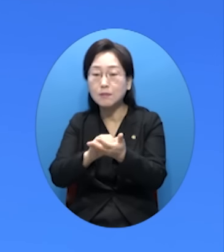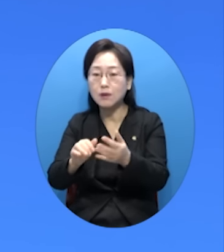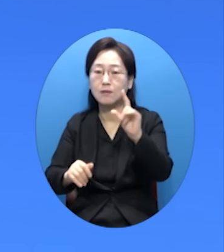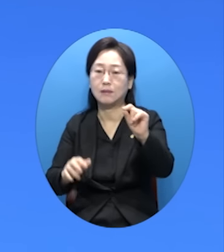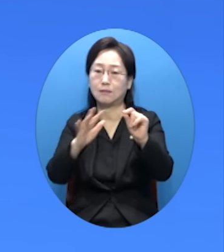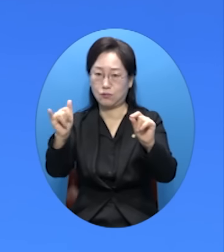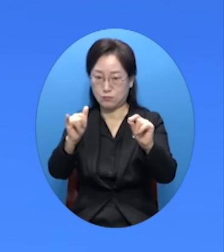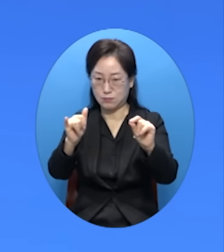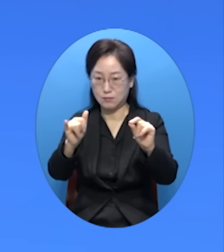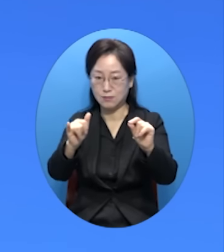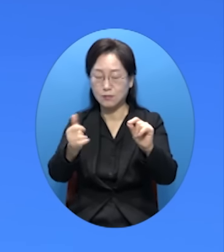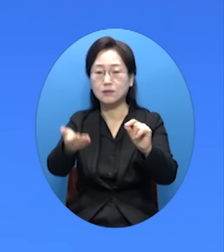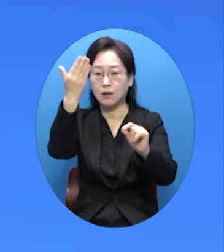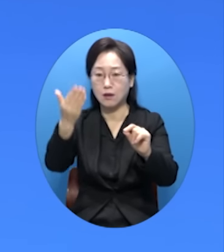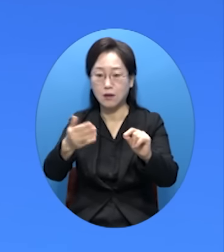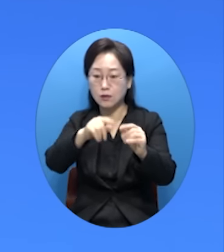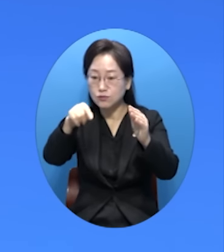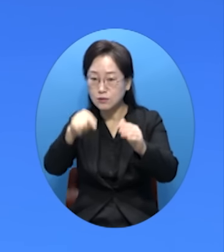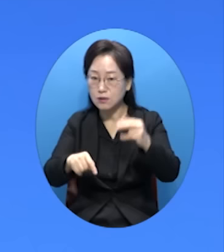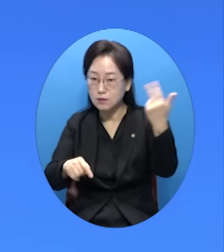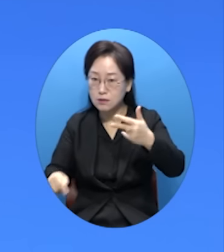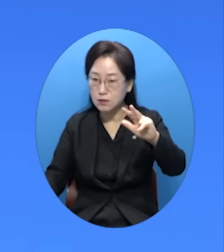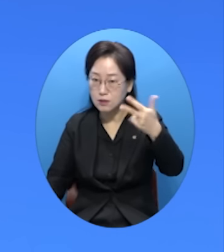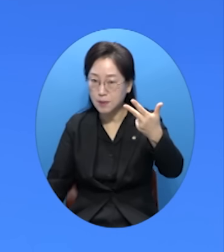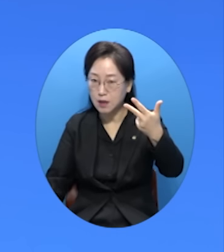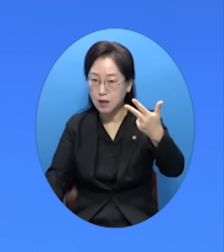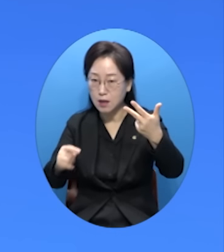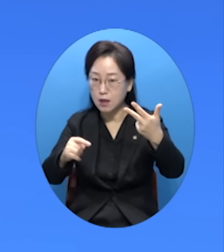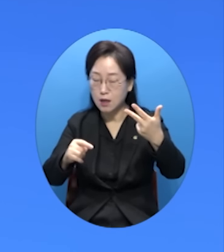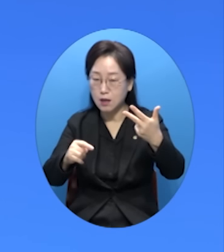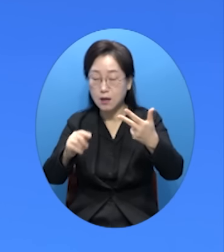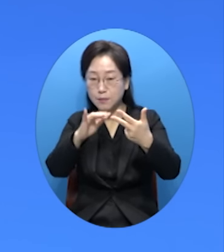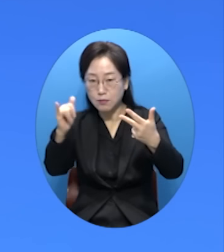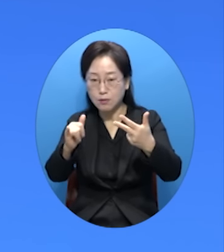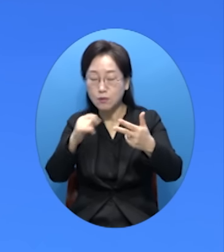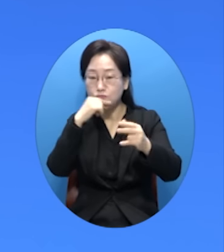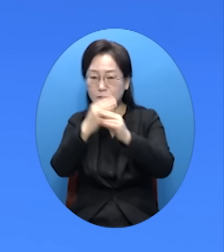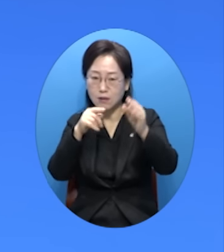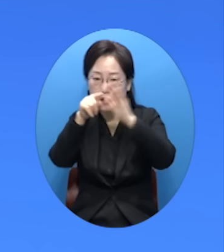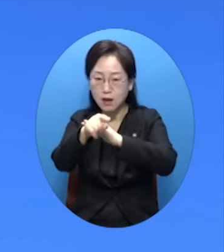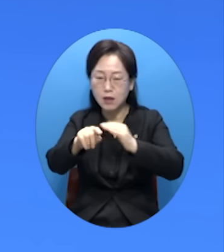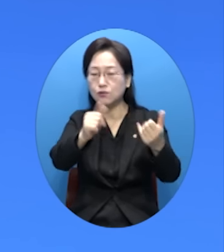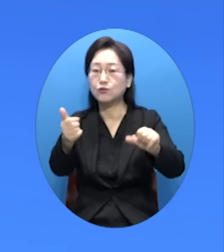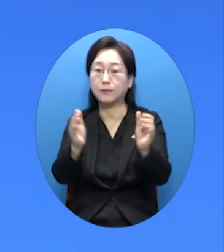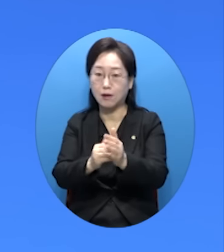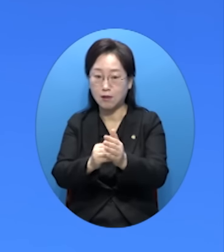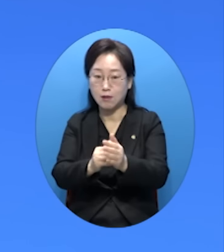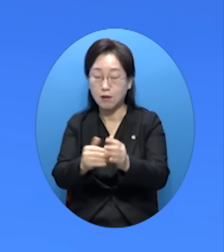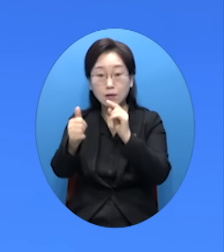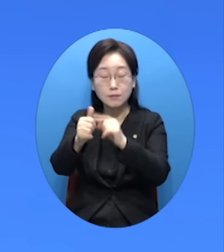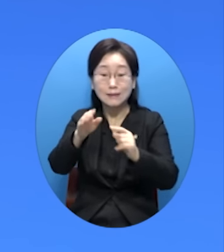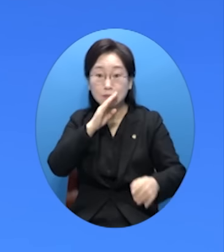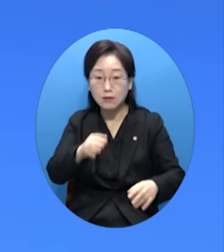넘는데 그중에 한 7,700명이 북한에 들어갔다가 죽었습니다. 그래서